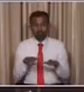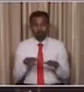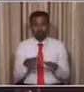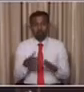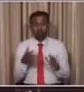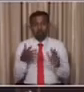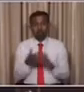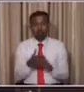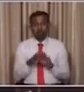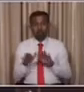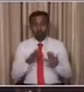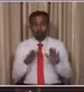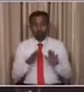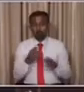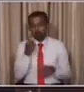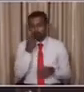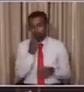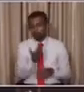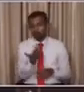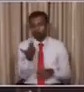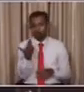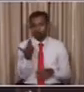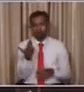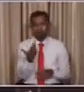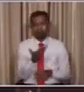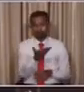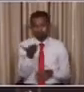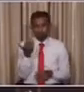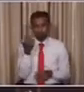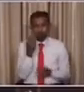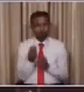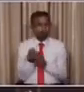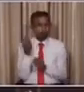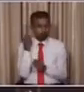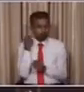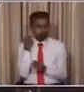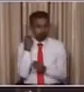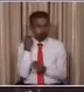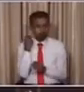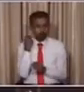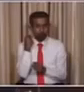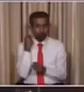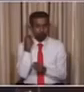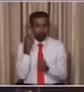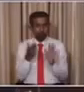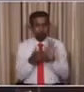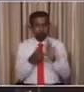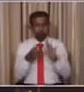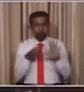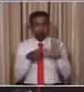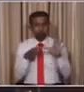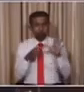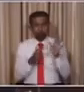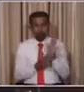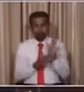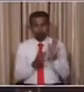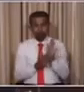වාචකය පාලකයන්ට හැගැටෙන්නේ නැහැ. ඔබ දන්නවා මෑතකදී මියන්මාරයට අපේ රටේ